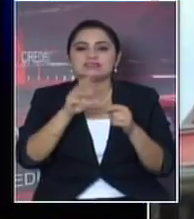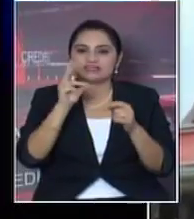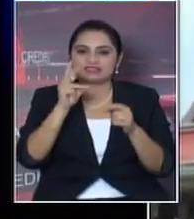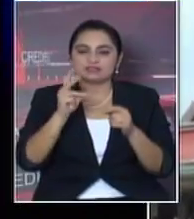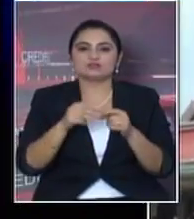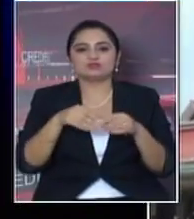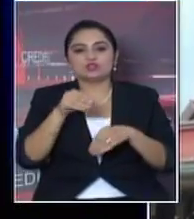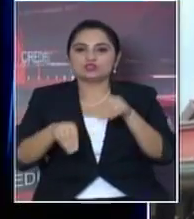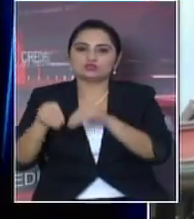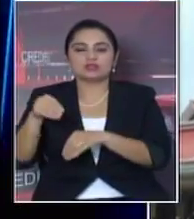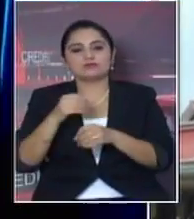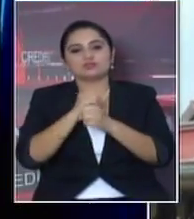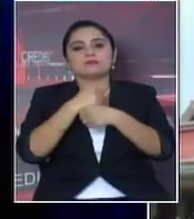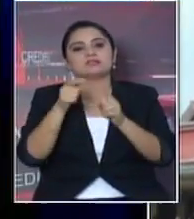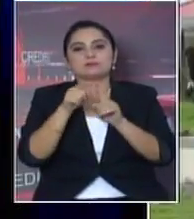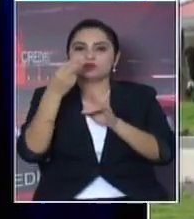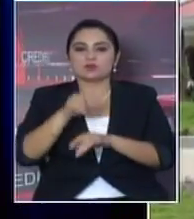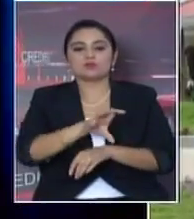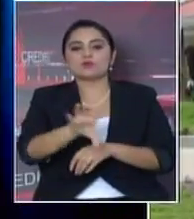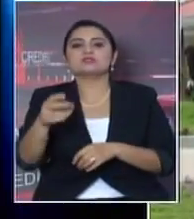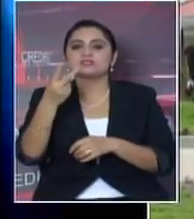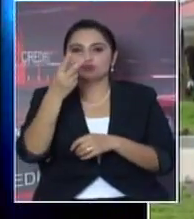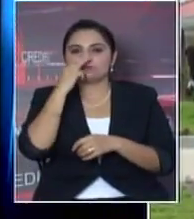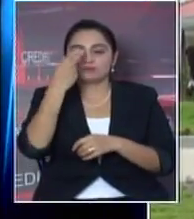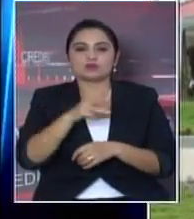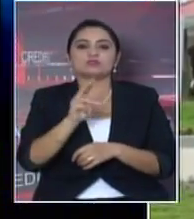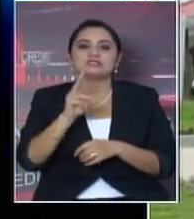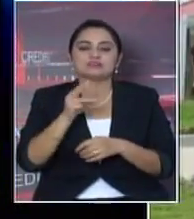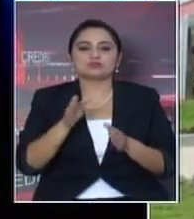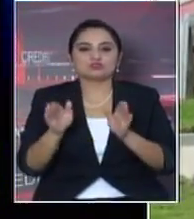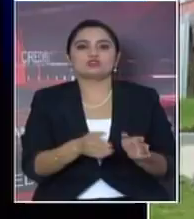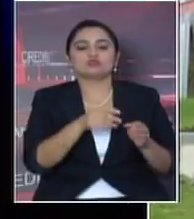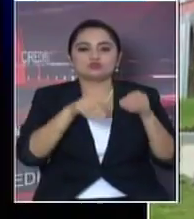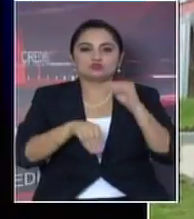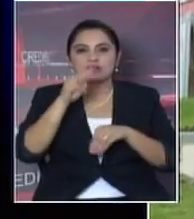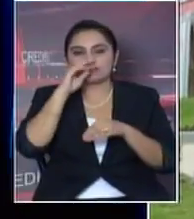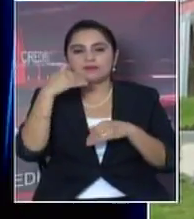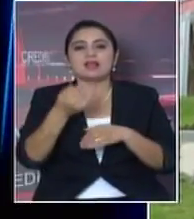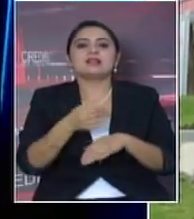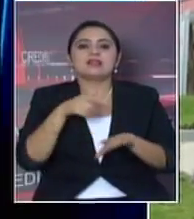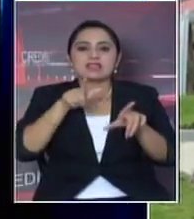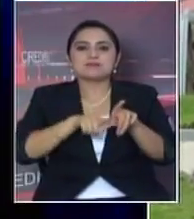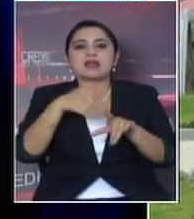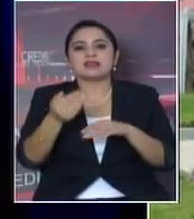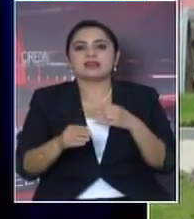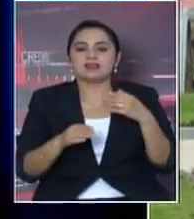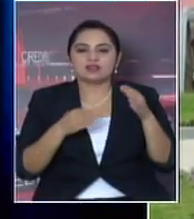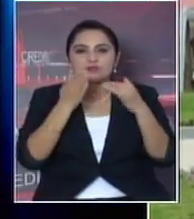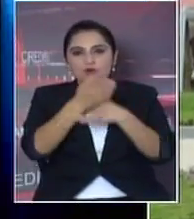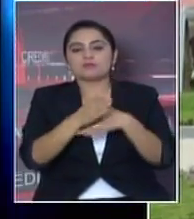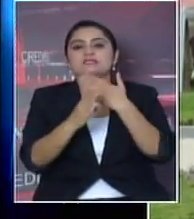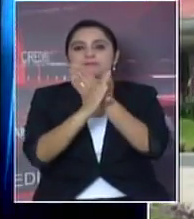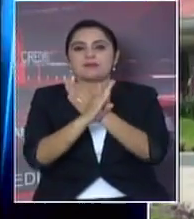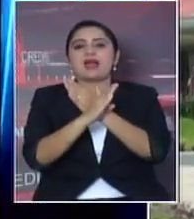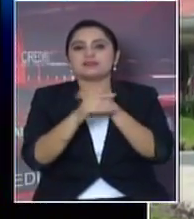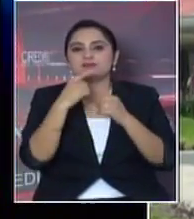पनि भएको थियो। प्रदेश नम्बर 2 भएको तेस्रो चरणको चुनावमा एमालेलाई प्रवेश निषेध भनेर प्रचार गर्दा